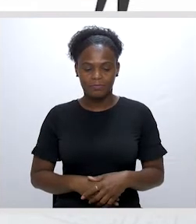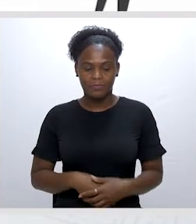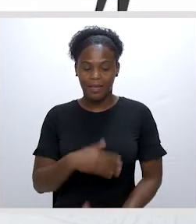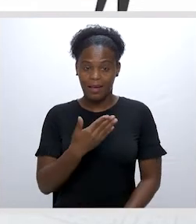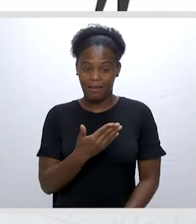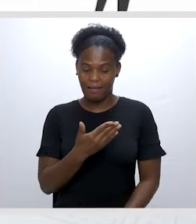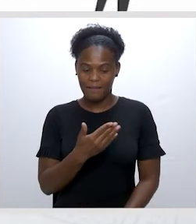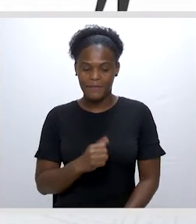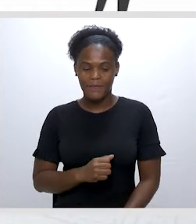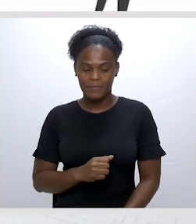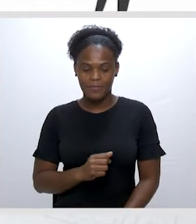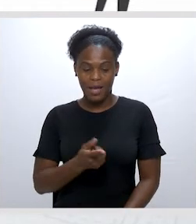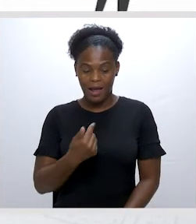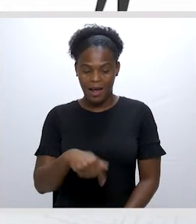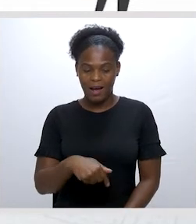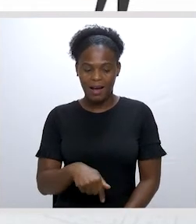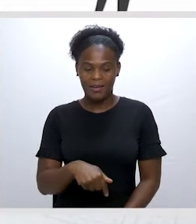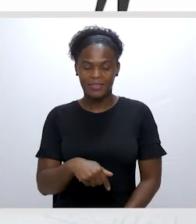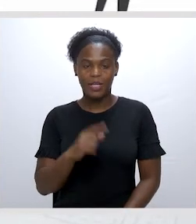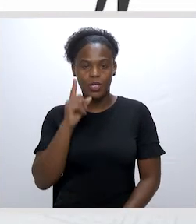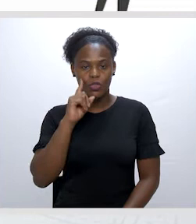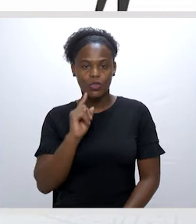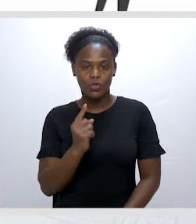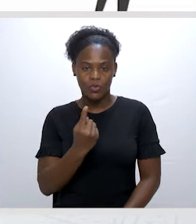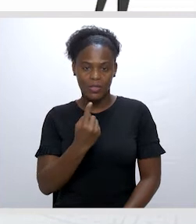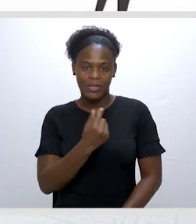1. On a ici une